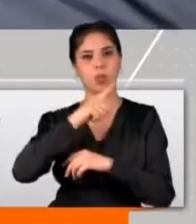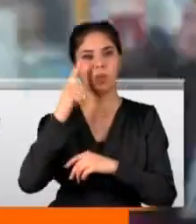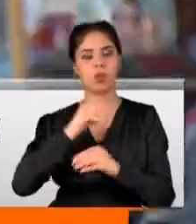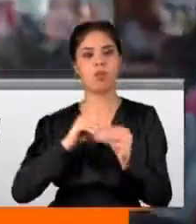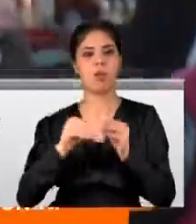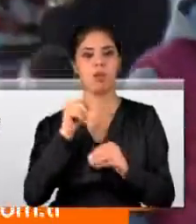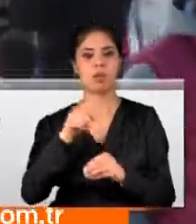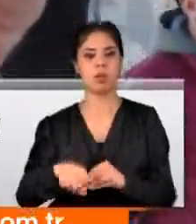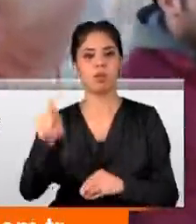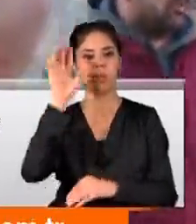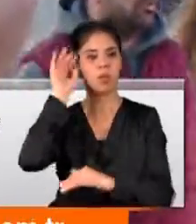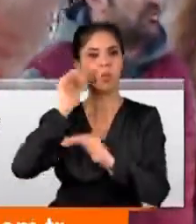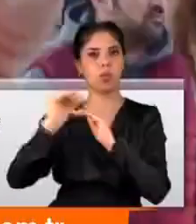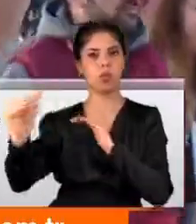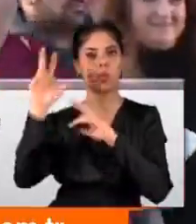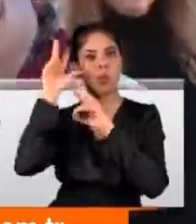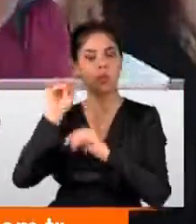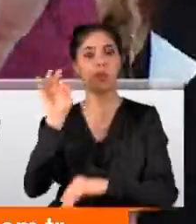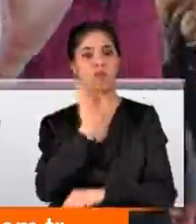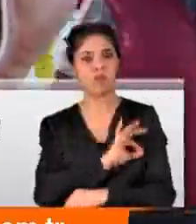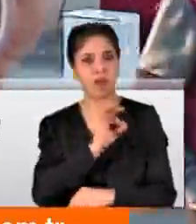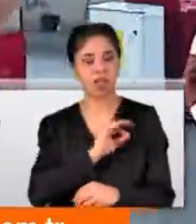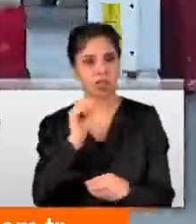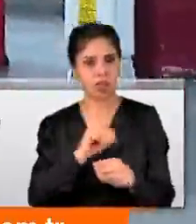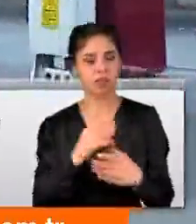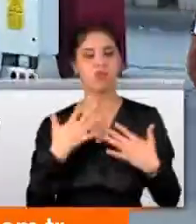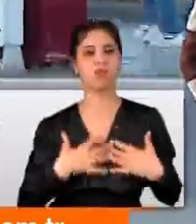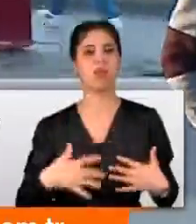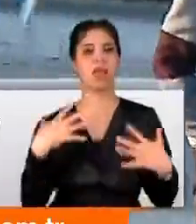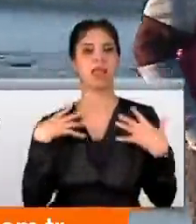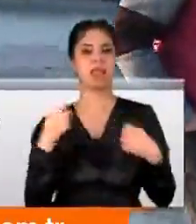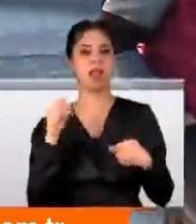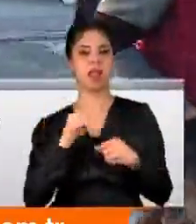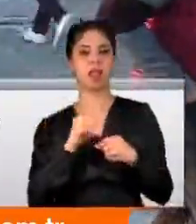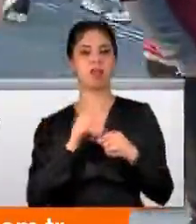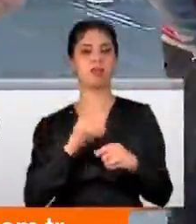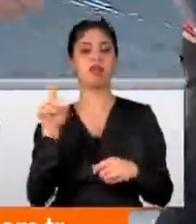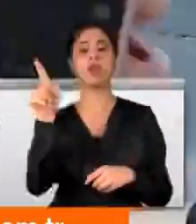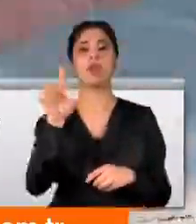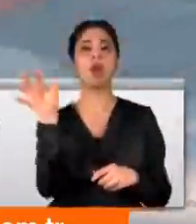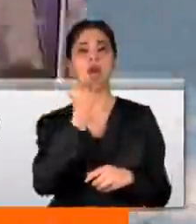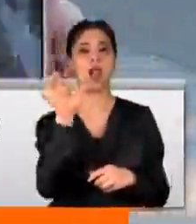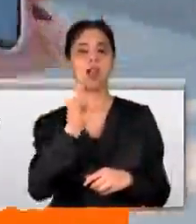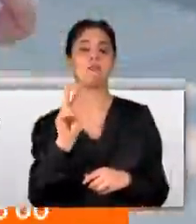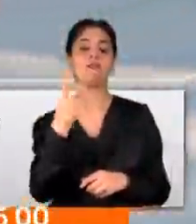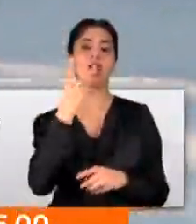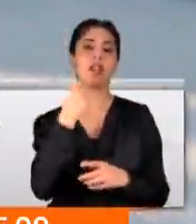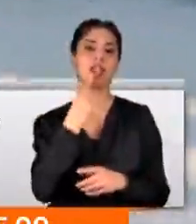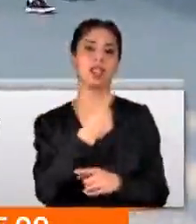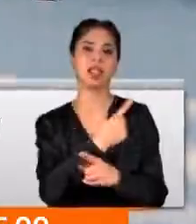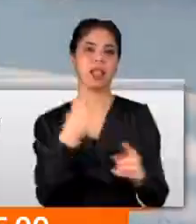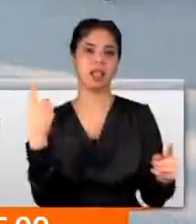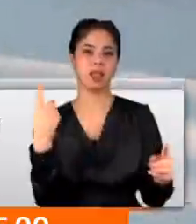sorunlar bunlar Bunlar hem uyku verimliliği hem de beden sağlığı için işte bu sıra sıra kurulan alarmlardan vazgeçilmesi